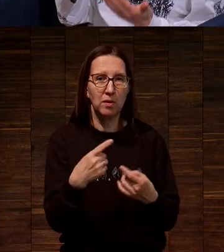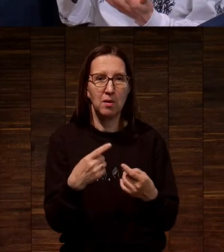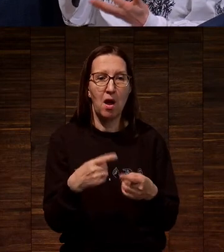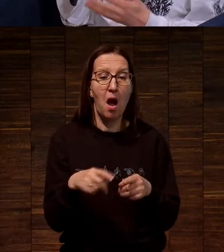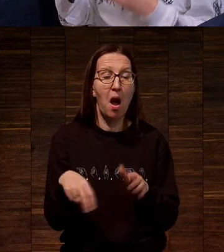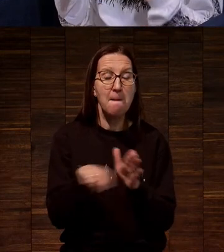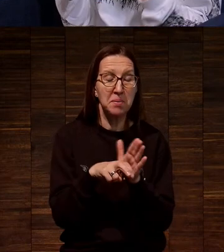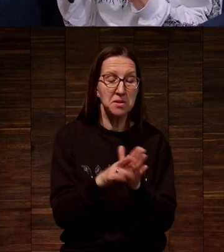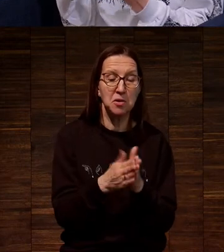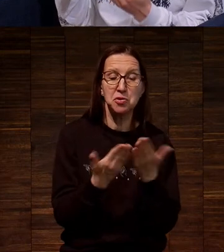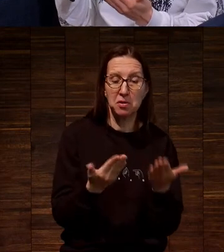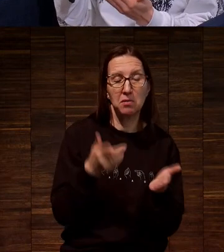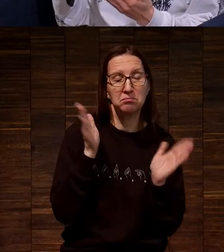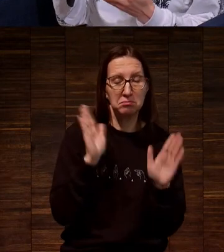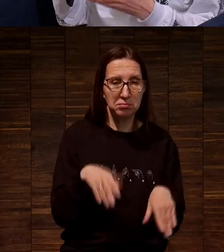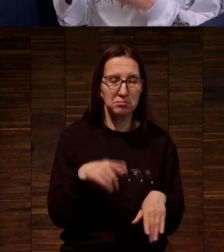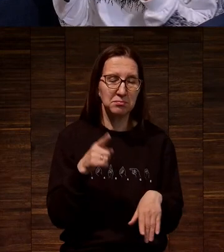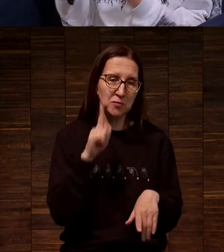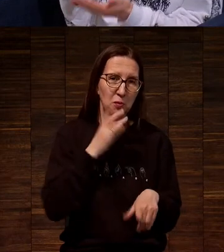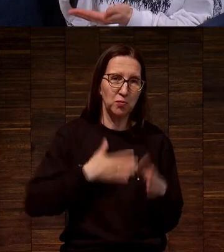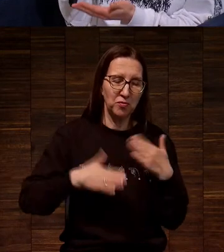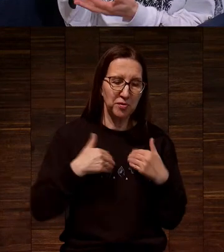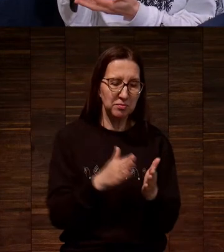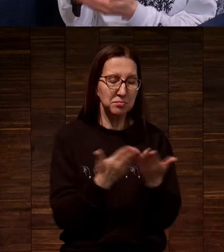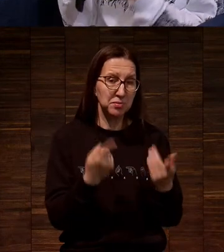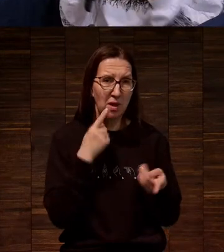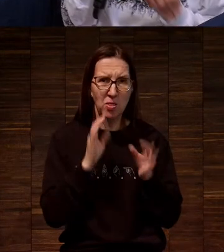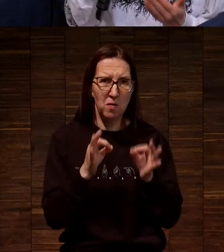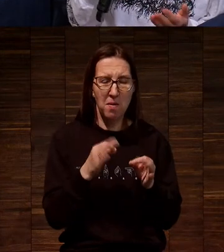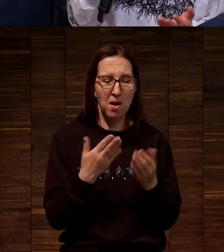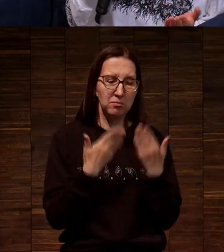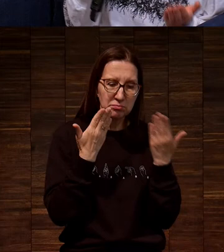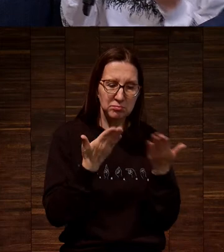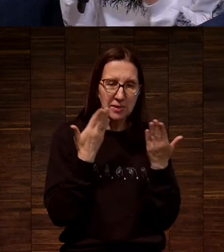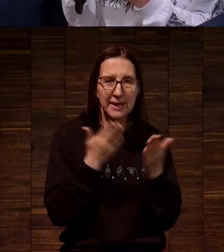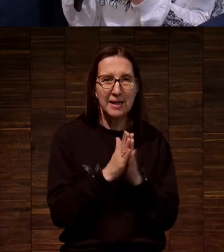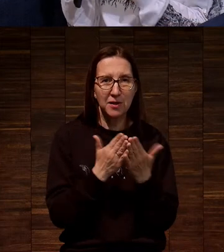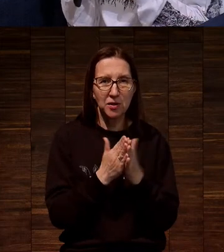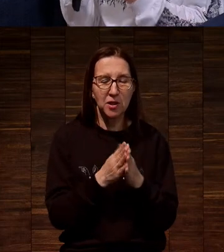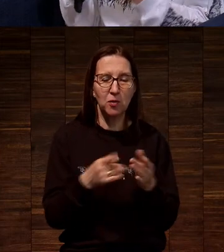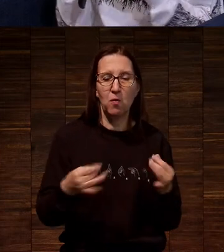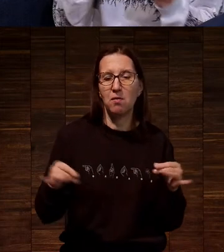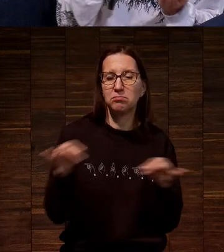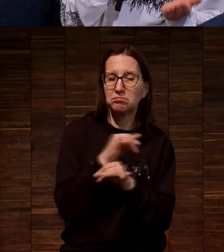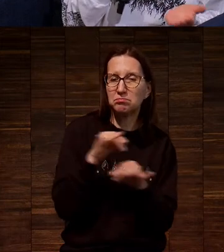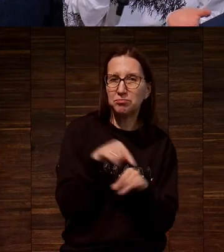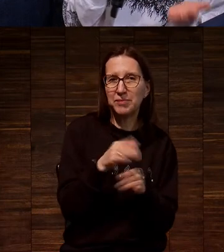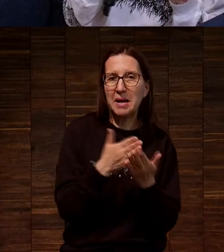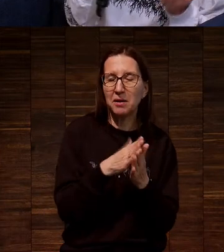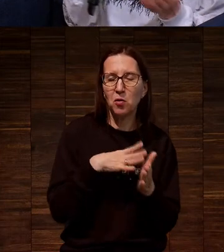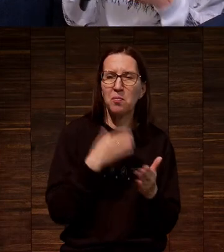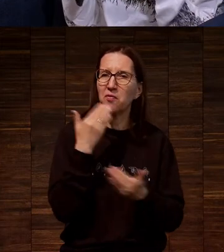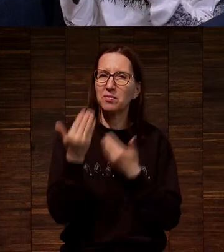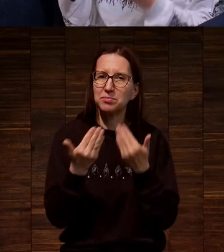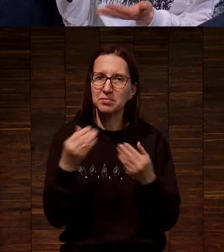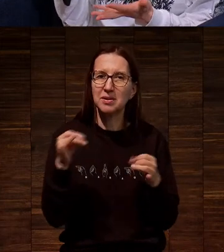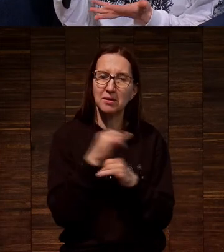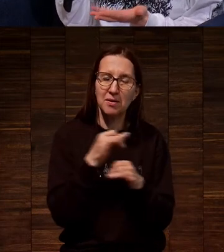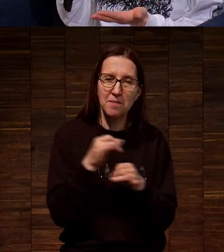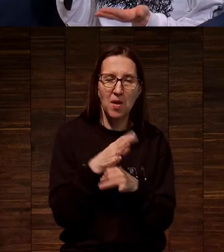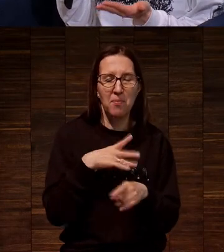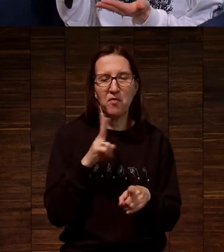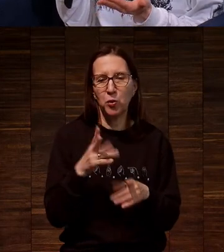были согласны, была вполне адекватная какая-то реакция. Они читали книгу, кто-то обсуждал, кто-то что-то спрашивал, кто-то